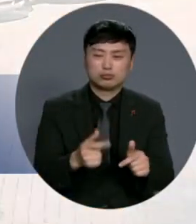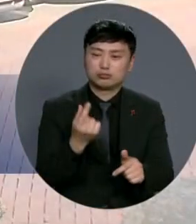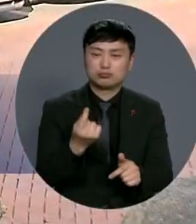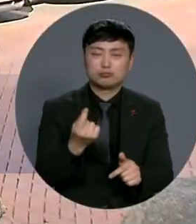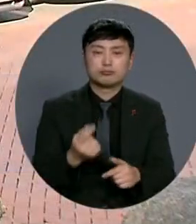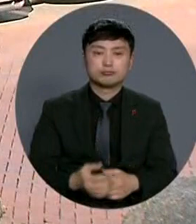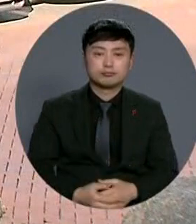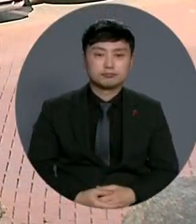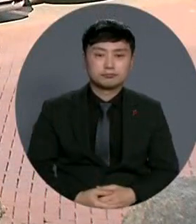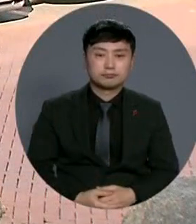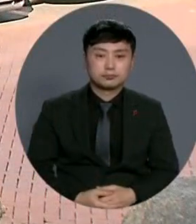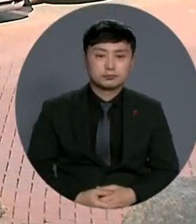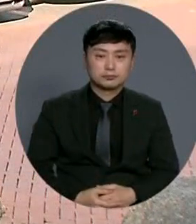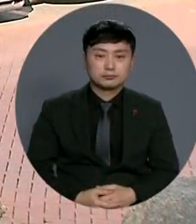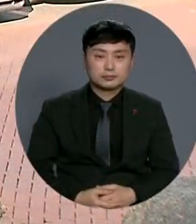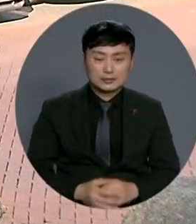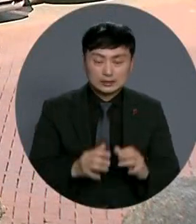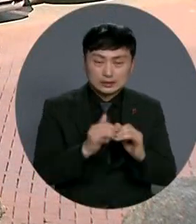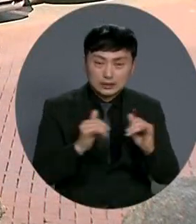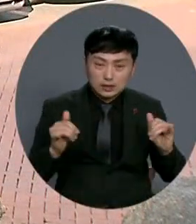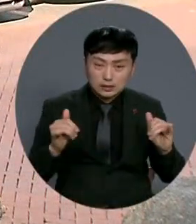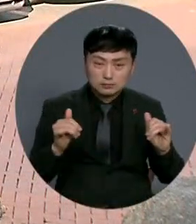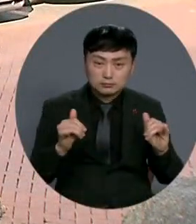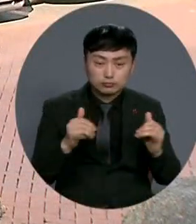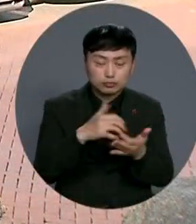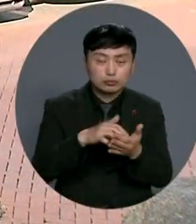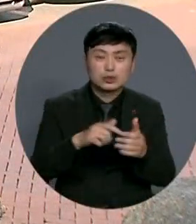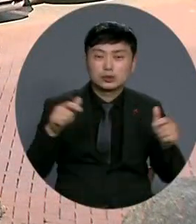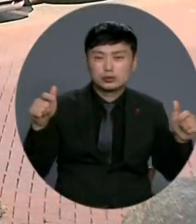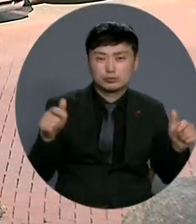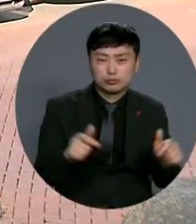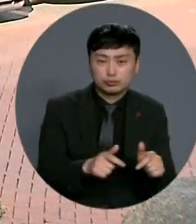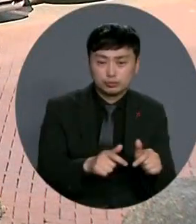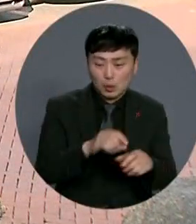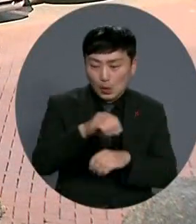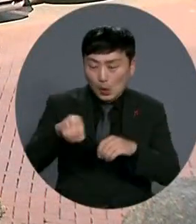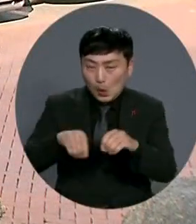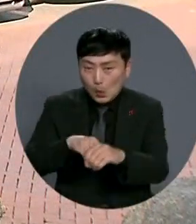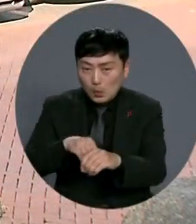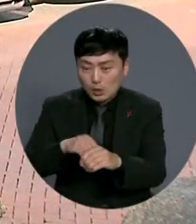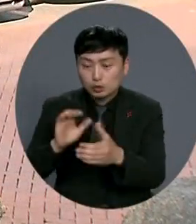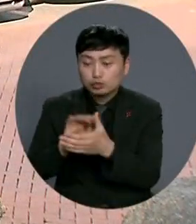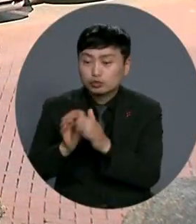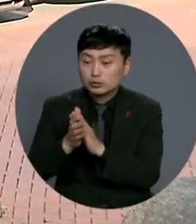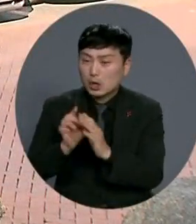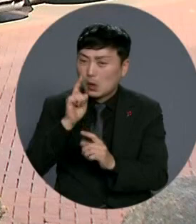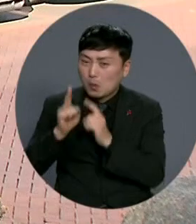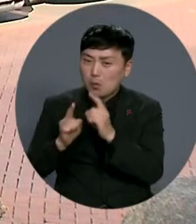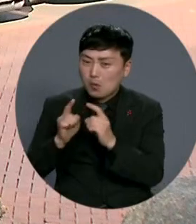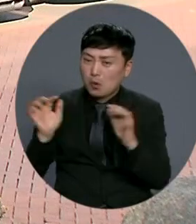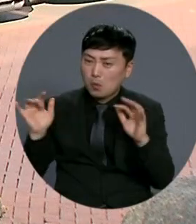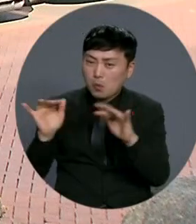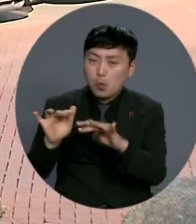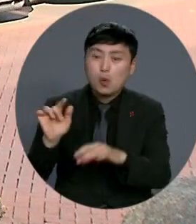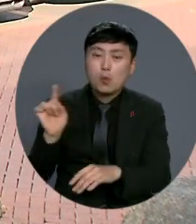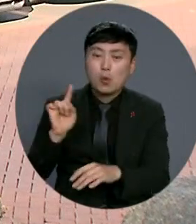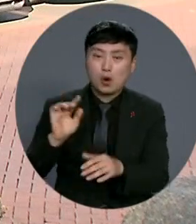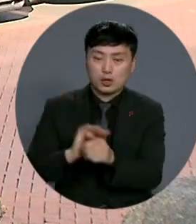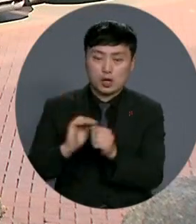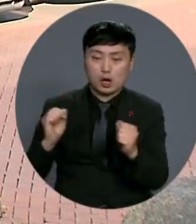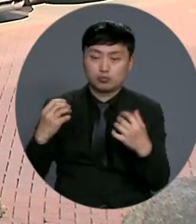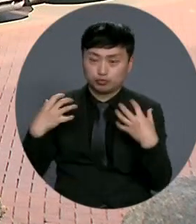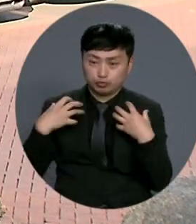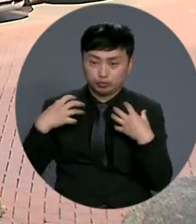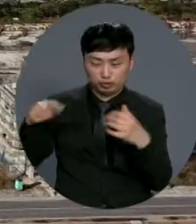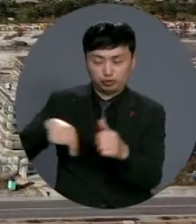있습니다 인구 감소라는 큰 름 속에도 닌 유치원 입학 전쟁을 치르는 곳이 있습니다 이곳 경북 도청